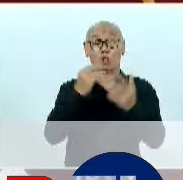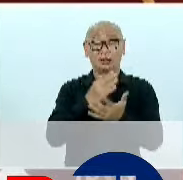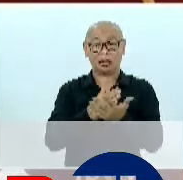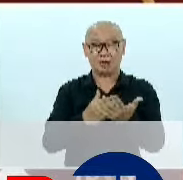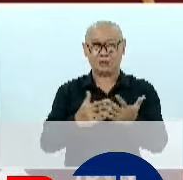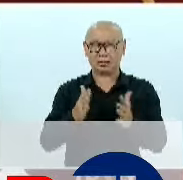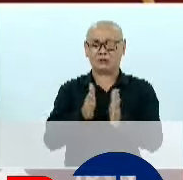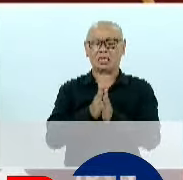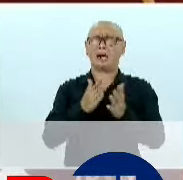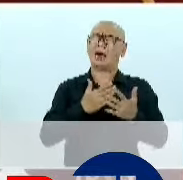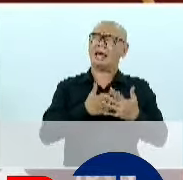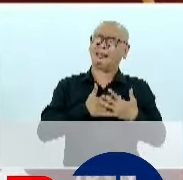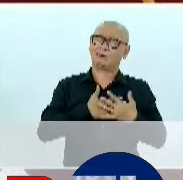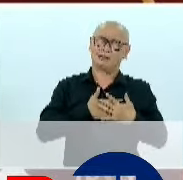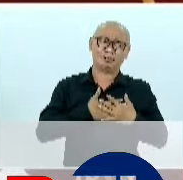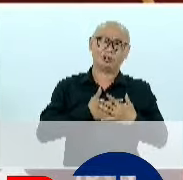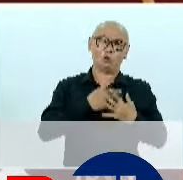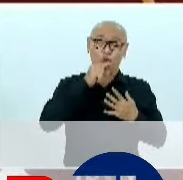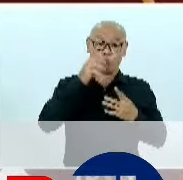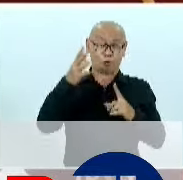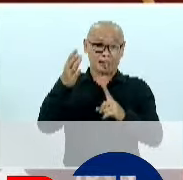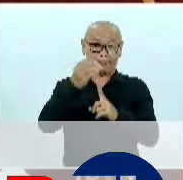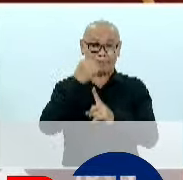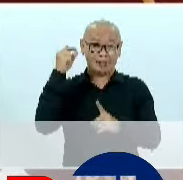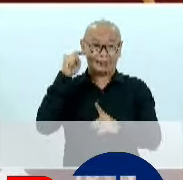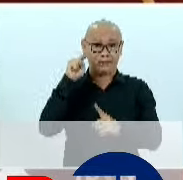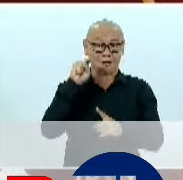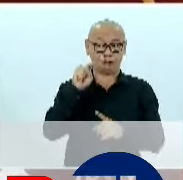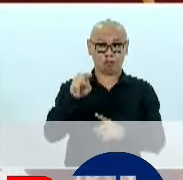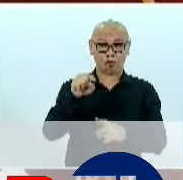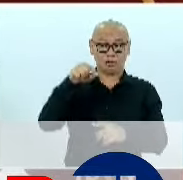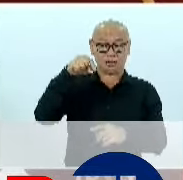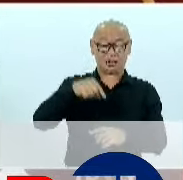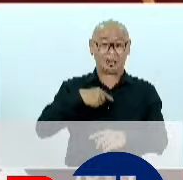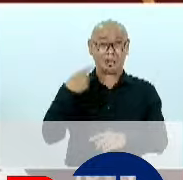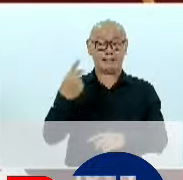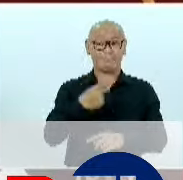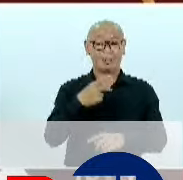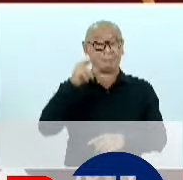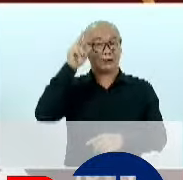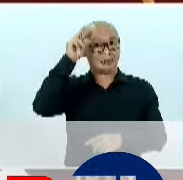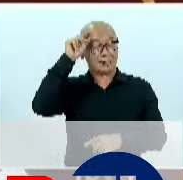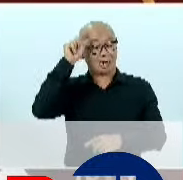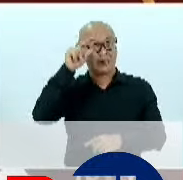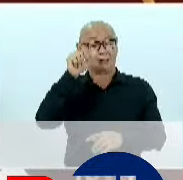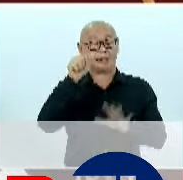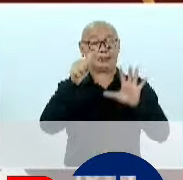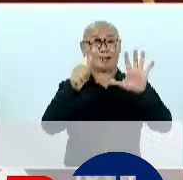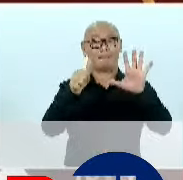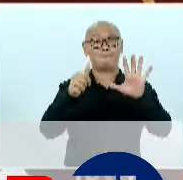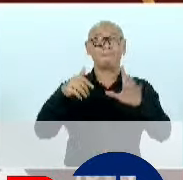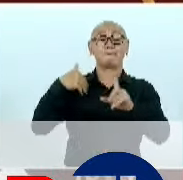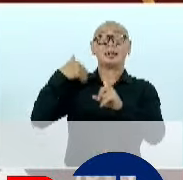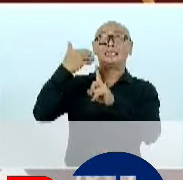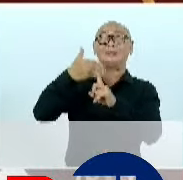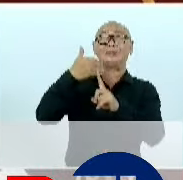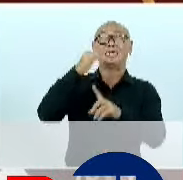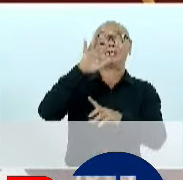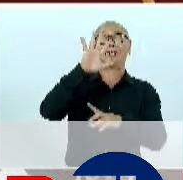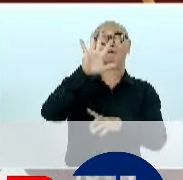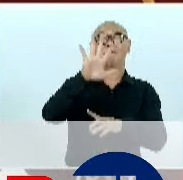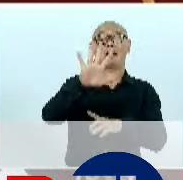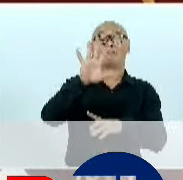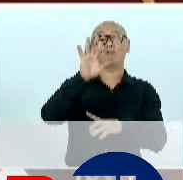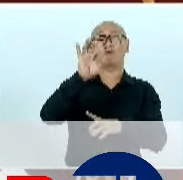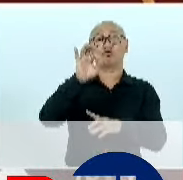dengan hati untuk mencapai itu kini kami merancang en misi dan 50 rencana